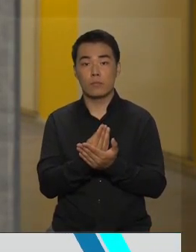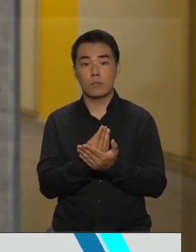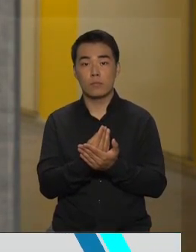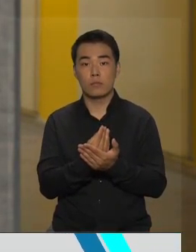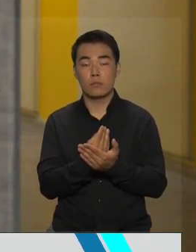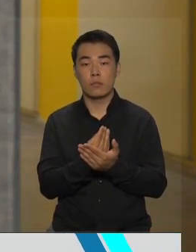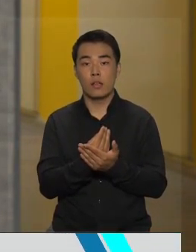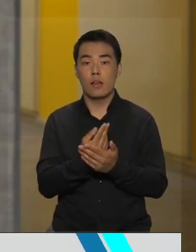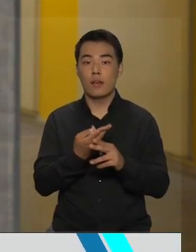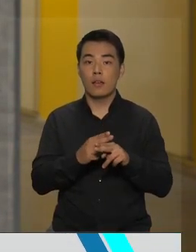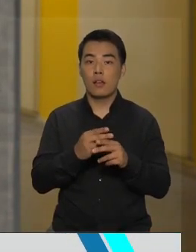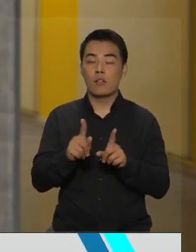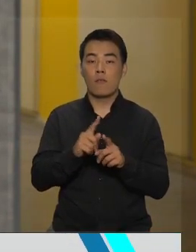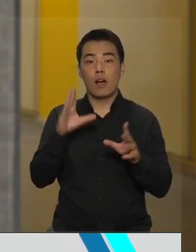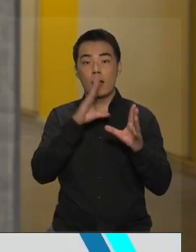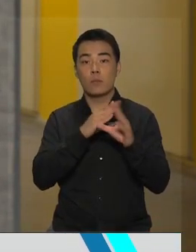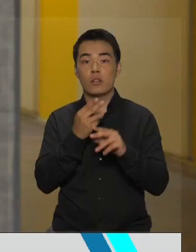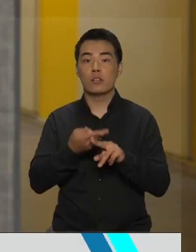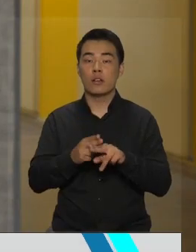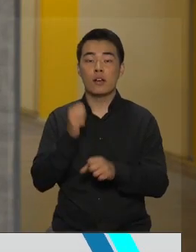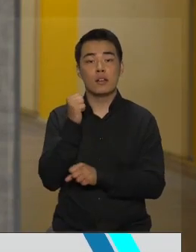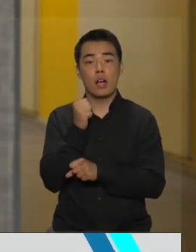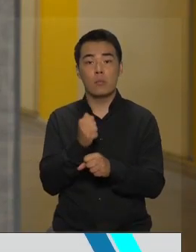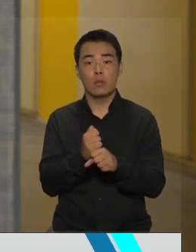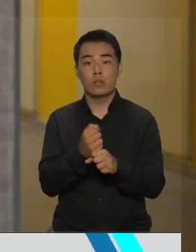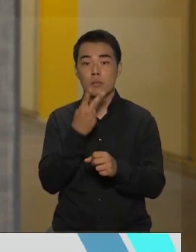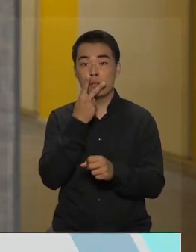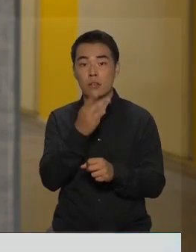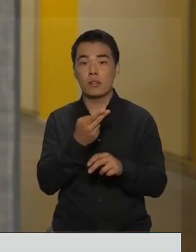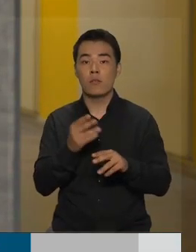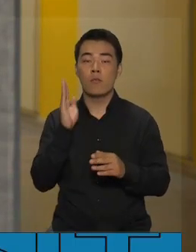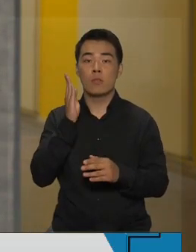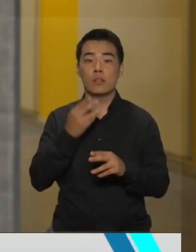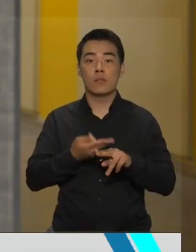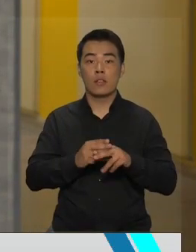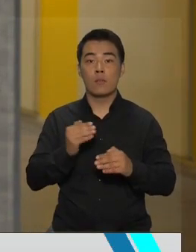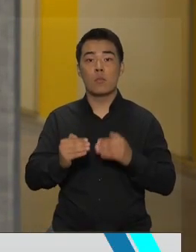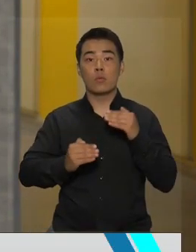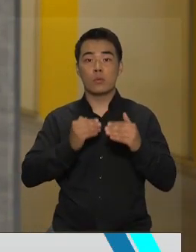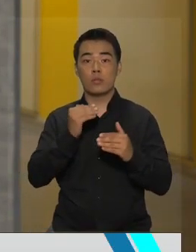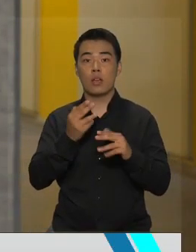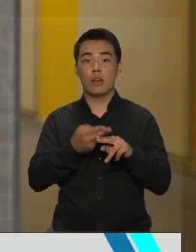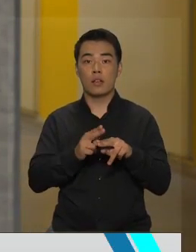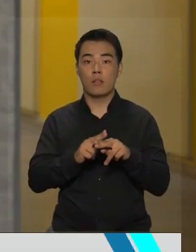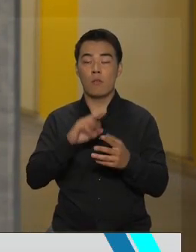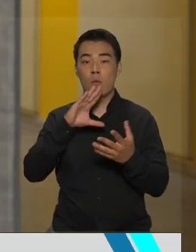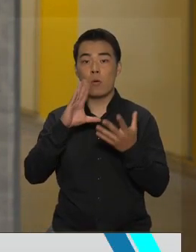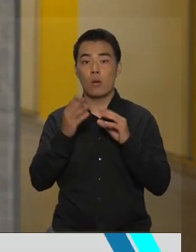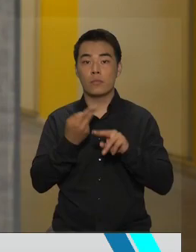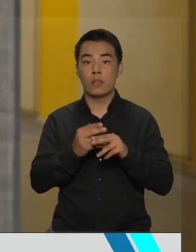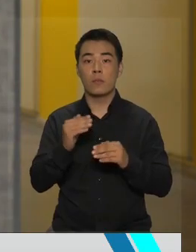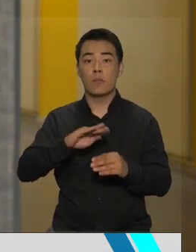сіздің құзыретіңізге қарай, мансабыңызды арғартай жоғарылтуға, жалпы